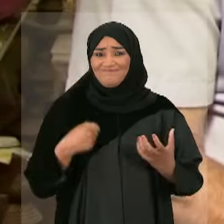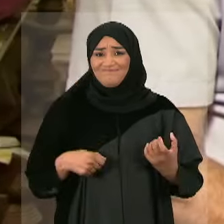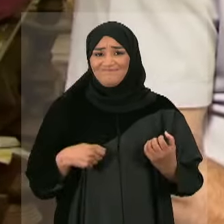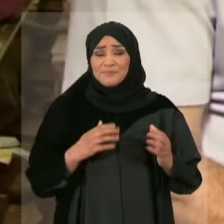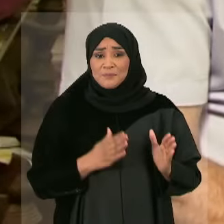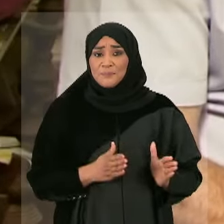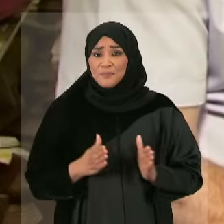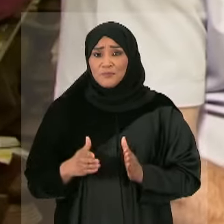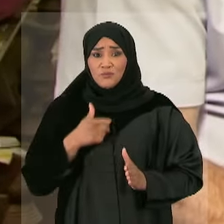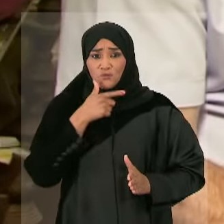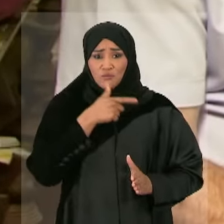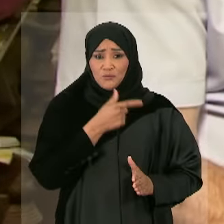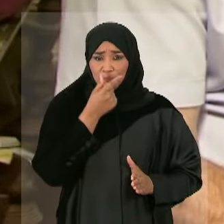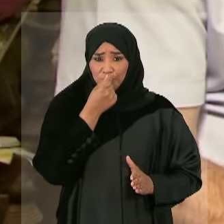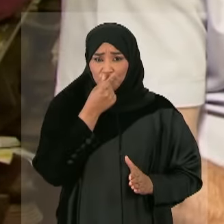أنا من مصر، بحس حالي